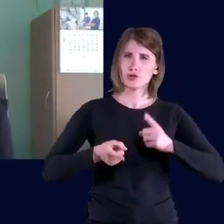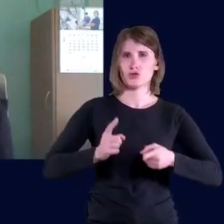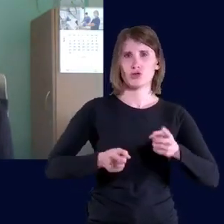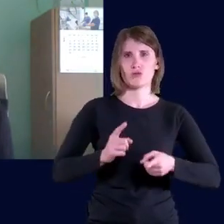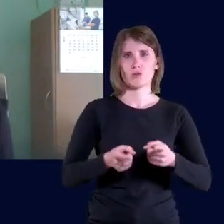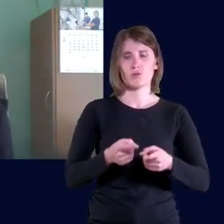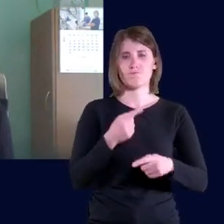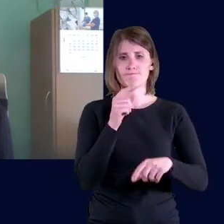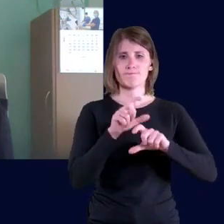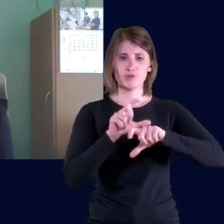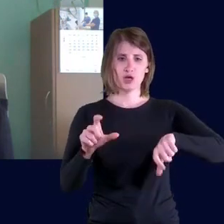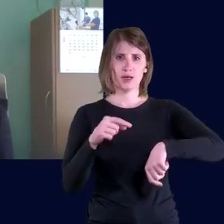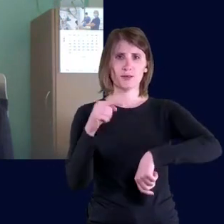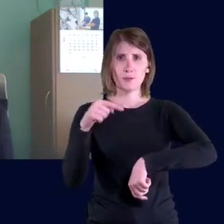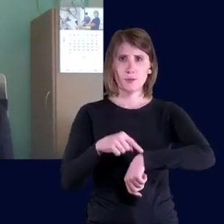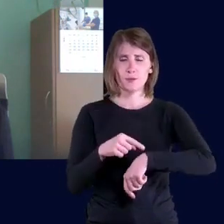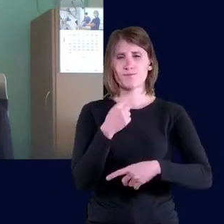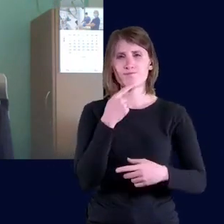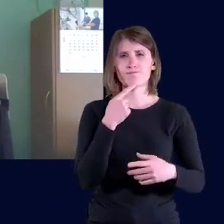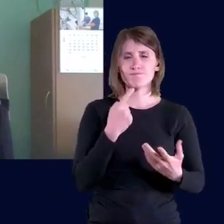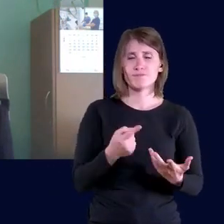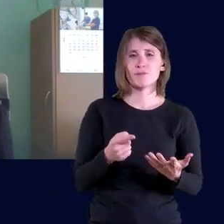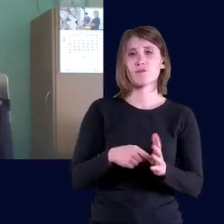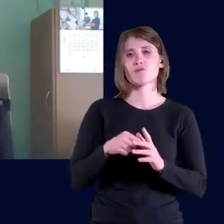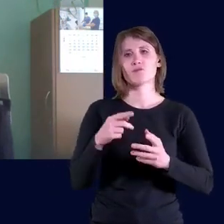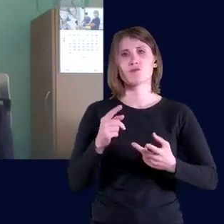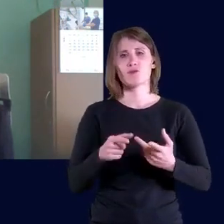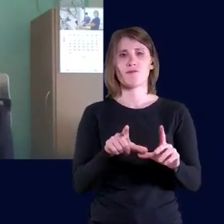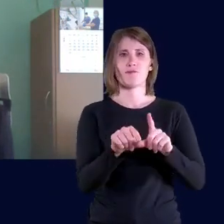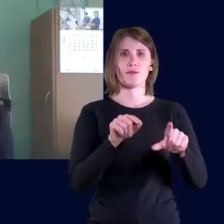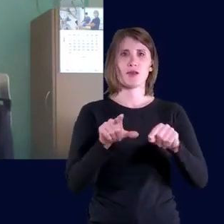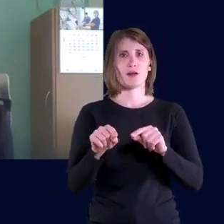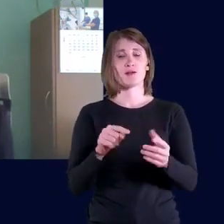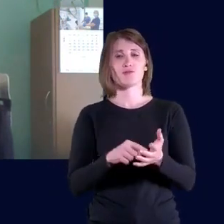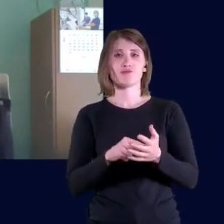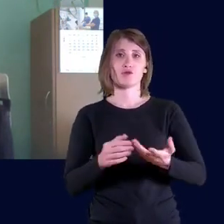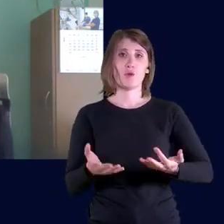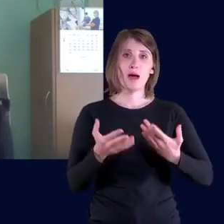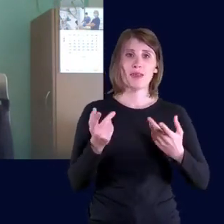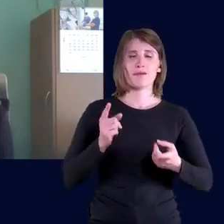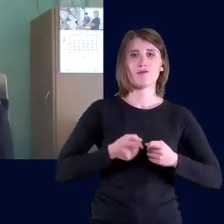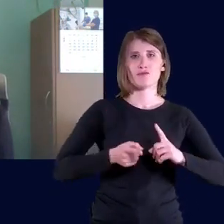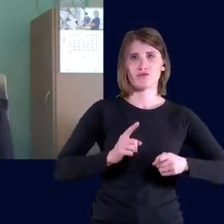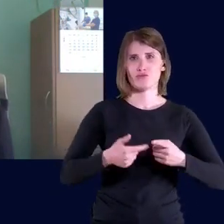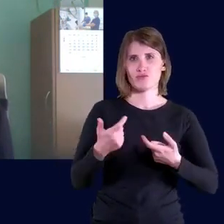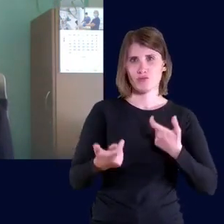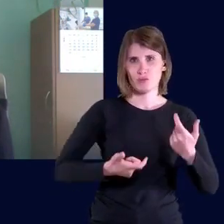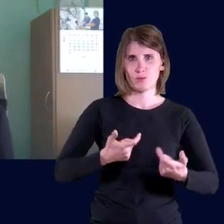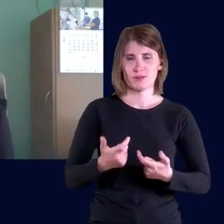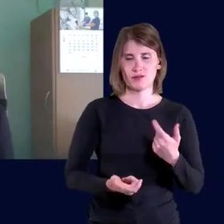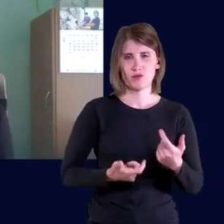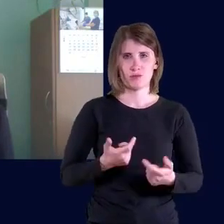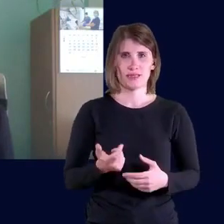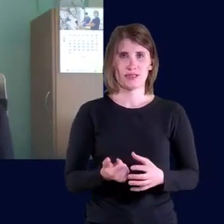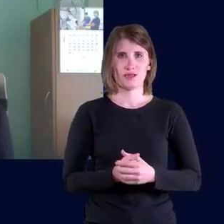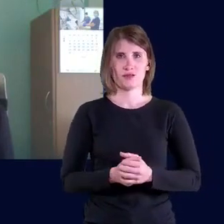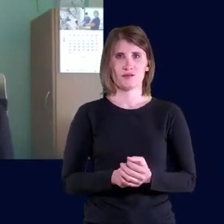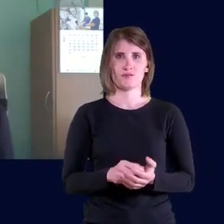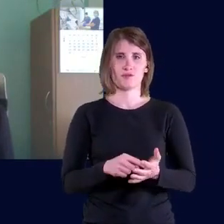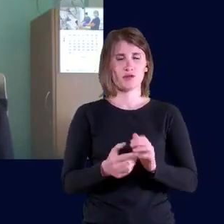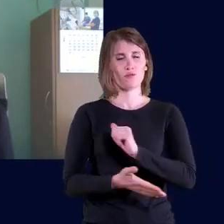wybieraliśmy to co jest to co jest łatwe szybkie dalej i